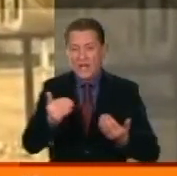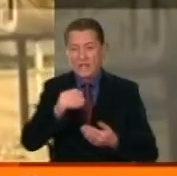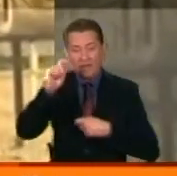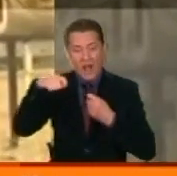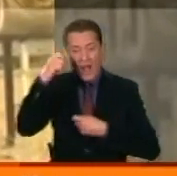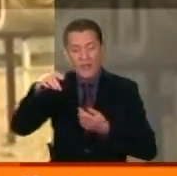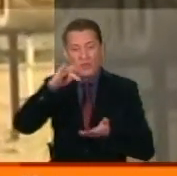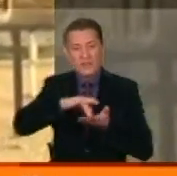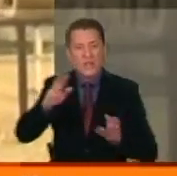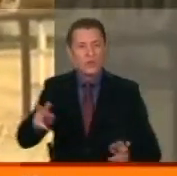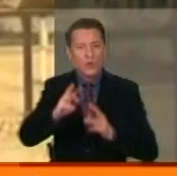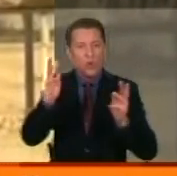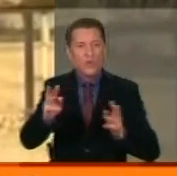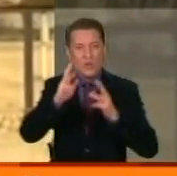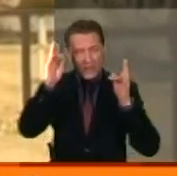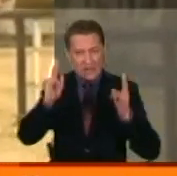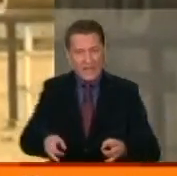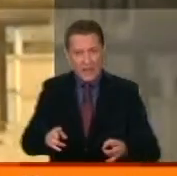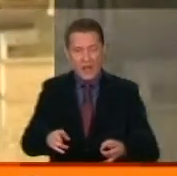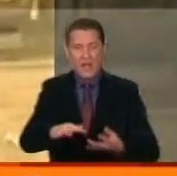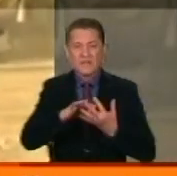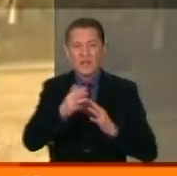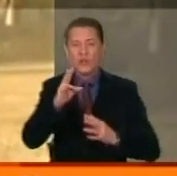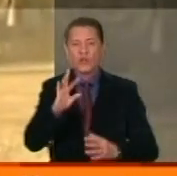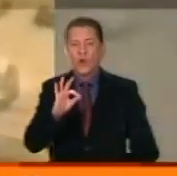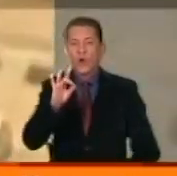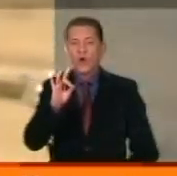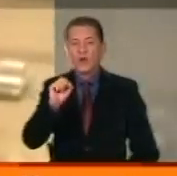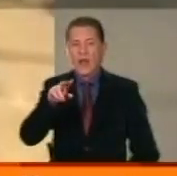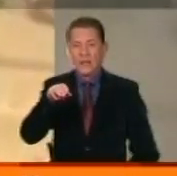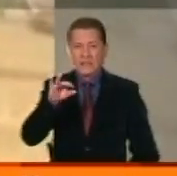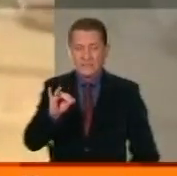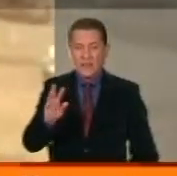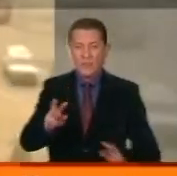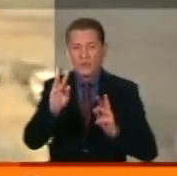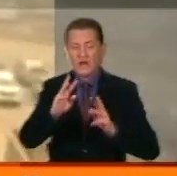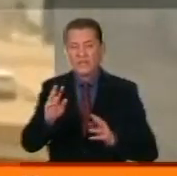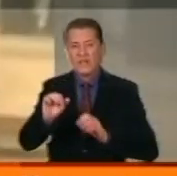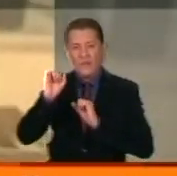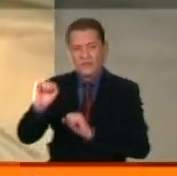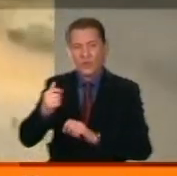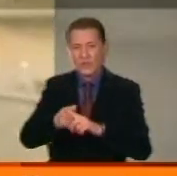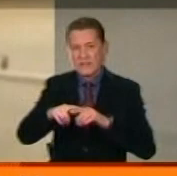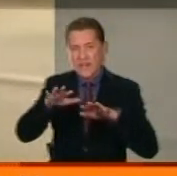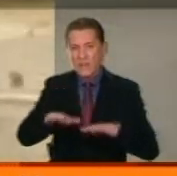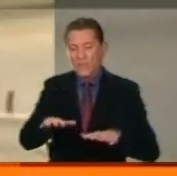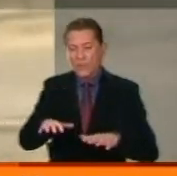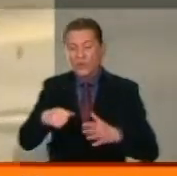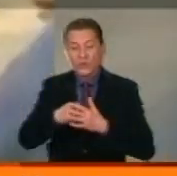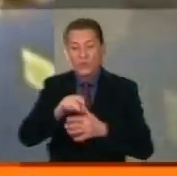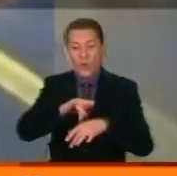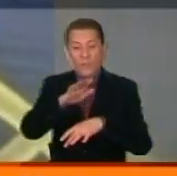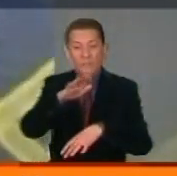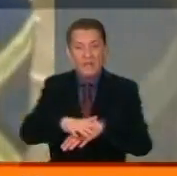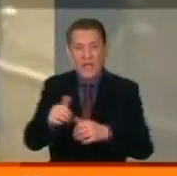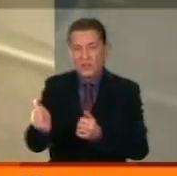кадри з епіцентру лиха. Їх зафільмували в селищі Норалті. Поки що пожежникам вдається відстояти цей пункт. До пня згоріло